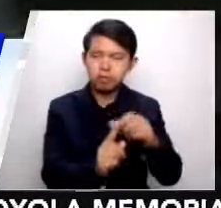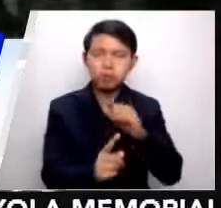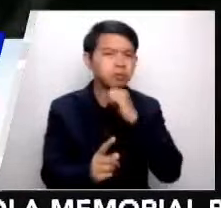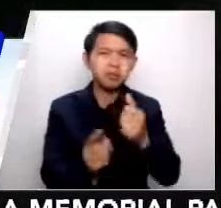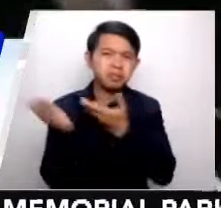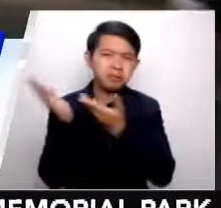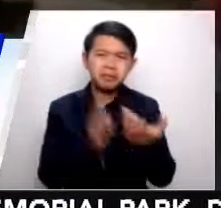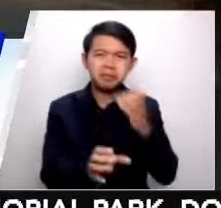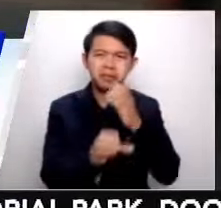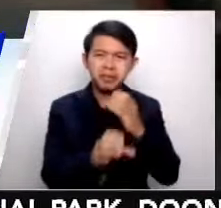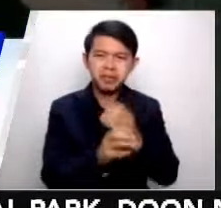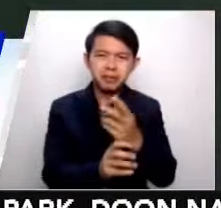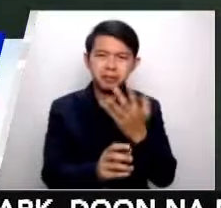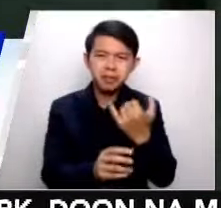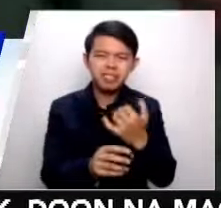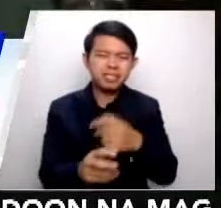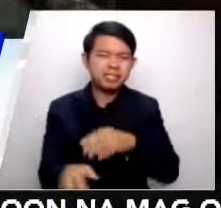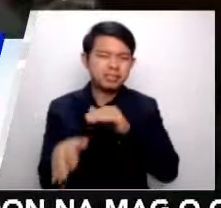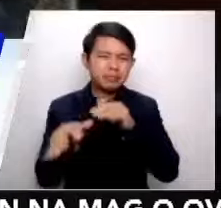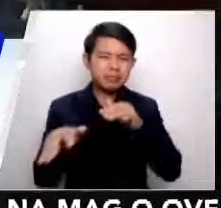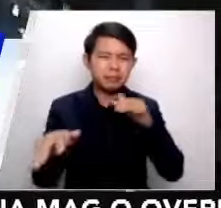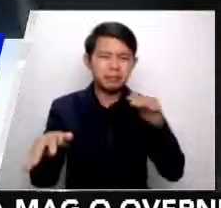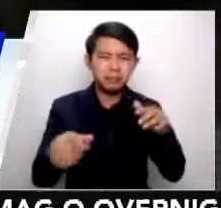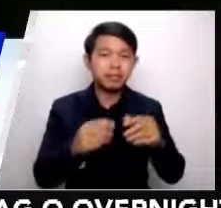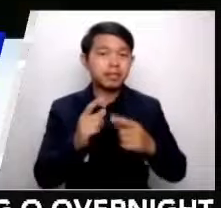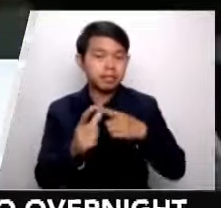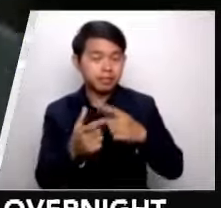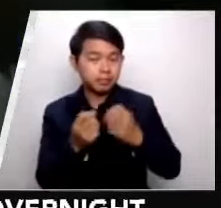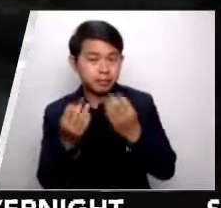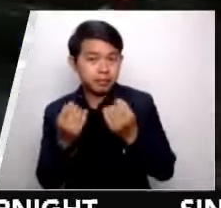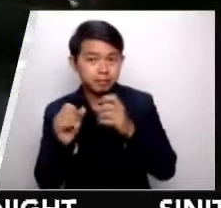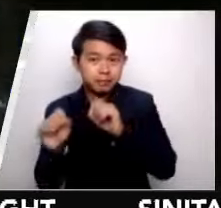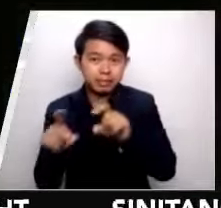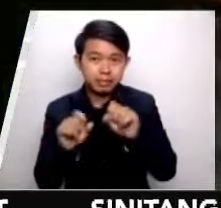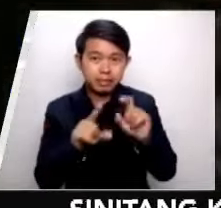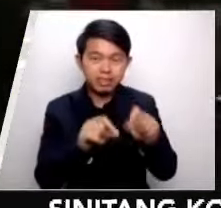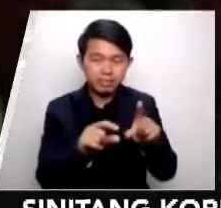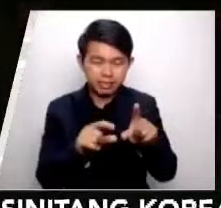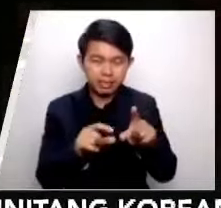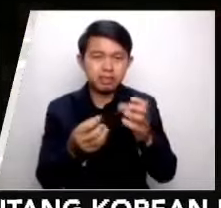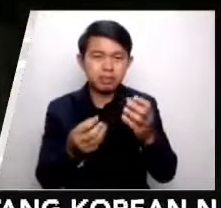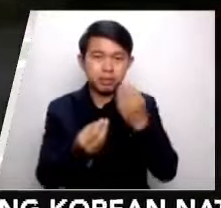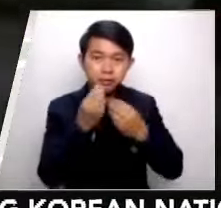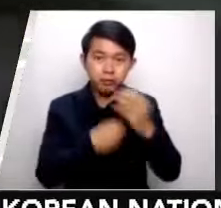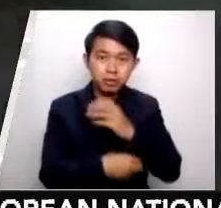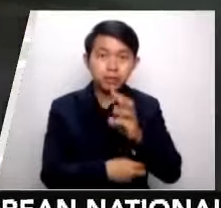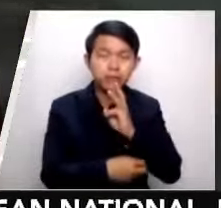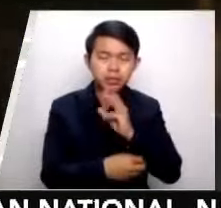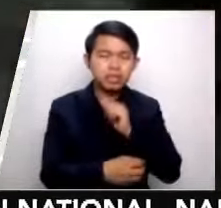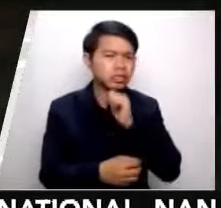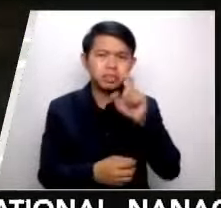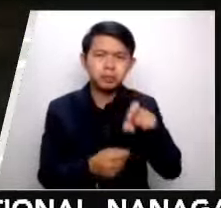ng pagkain at inumin, kaya pwede na rin daw huwag nang magbitbit ng marami ang mga bibisita.